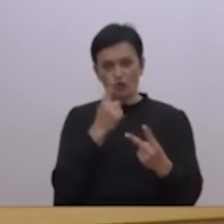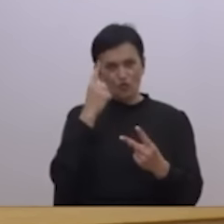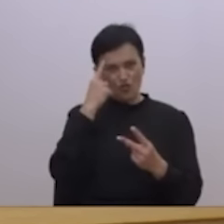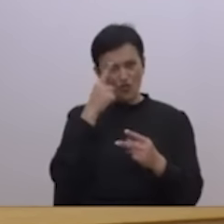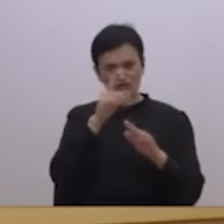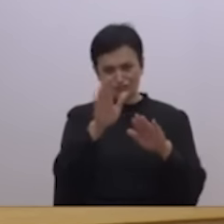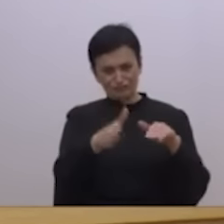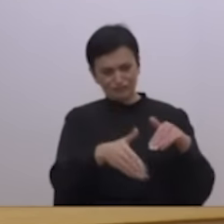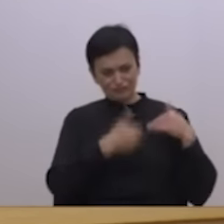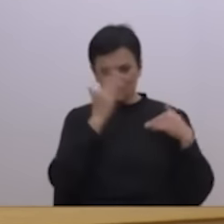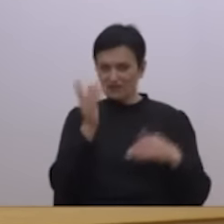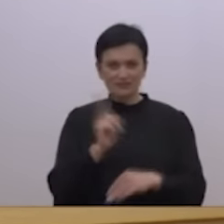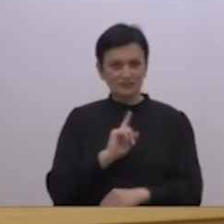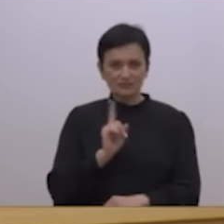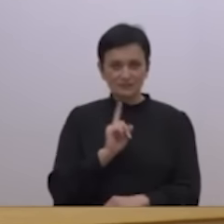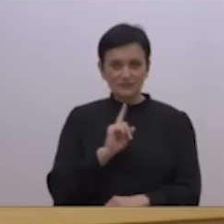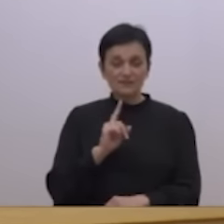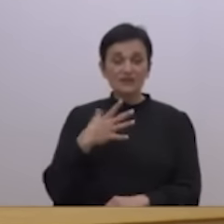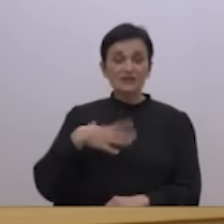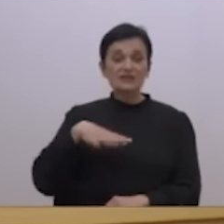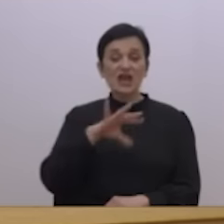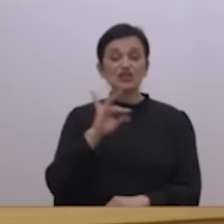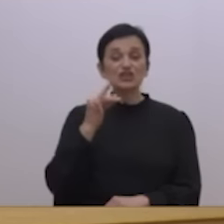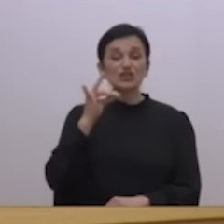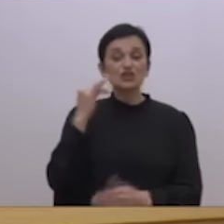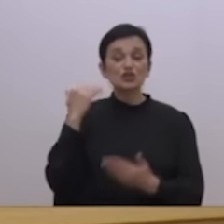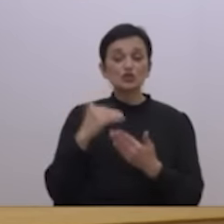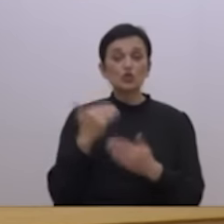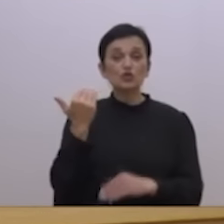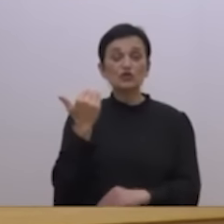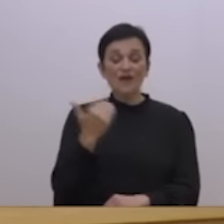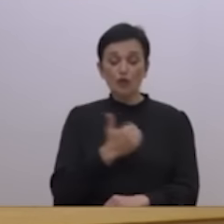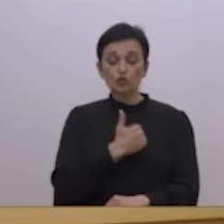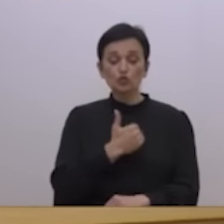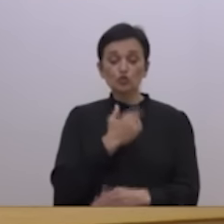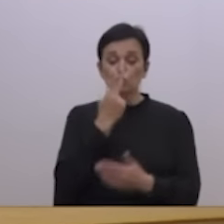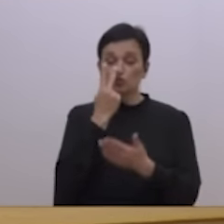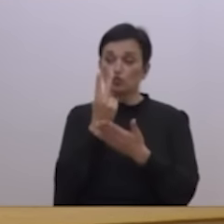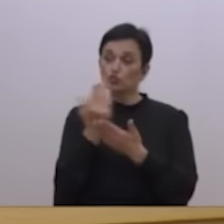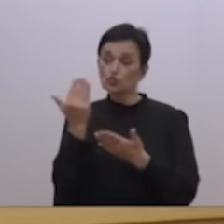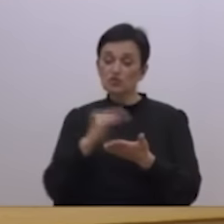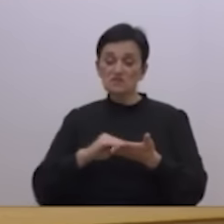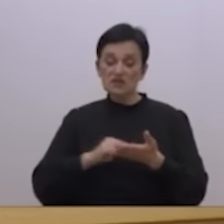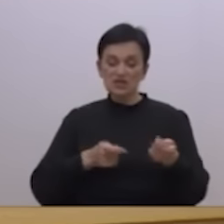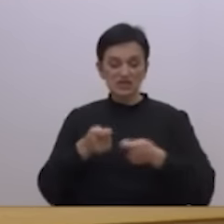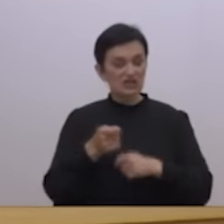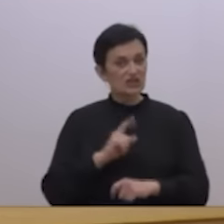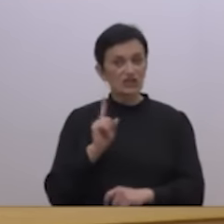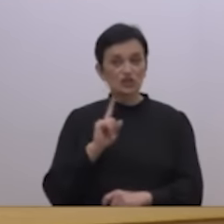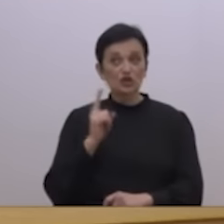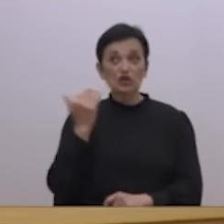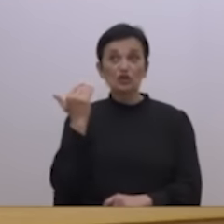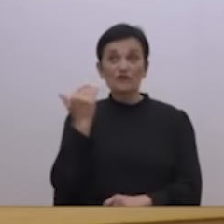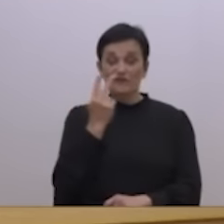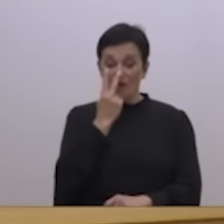წარმავალი? ასე არ არის. საქართველოს ისტორია თქვენი სურვილების მიხედვით არ იწერება და არ იმართება. თქვენ უყურებთ,